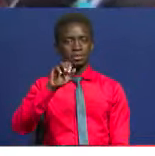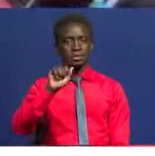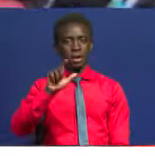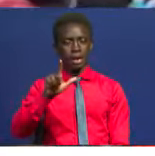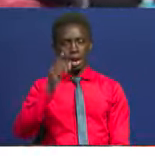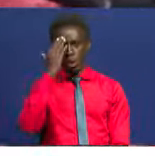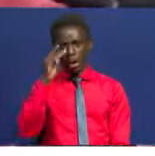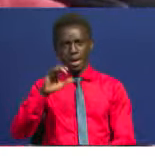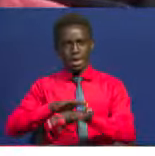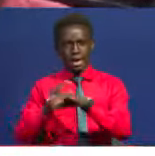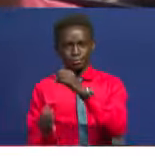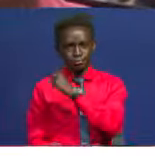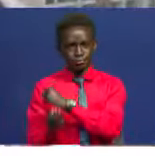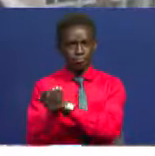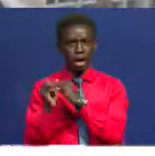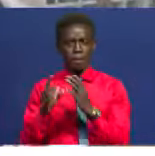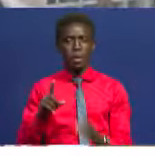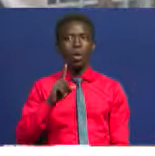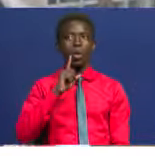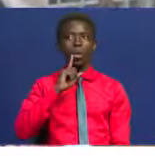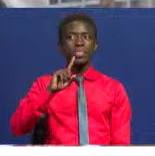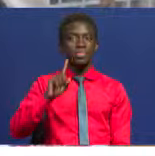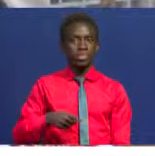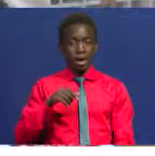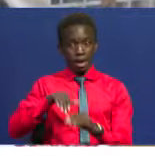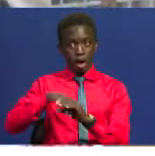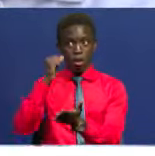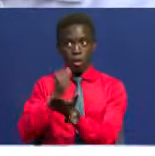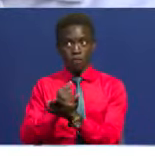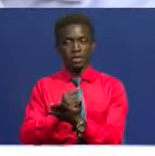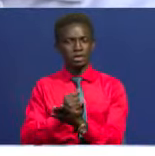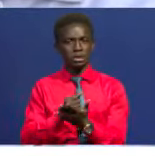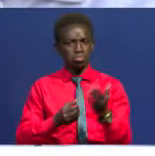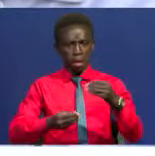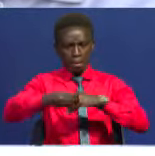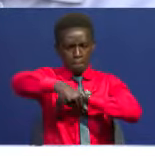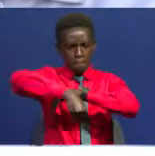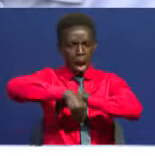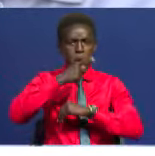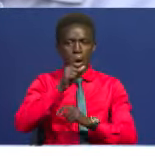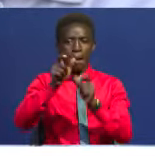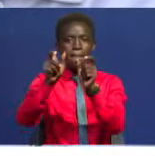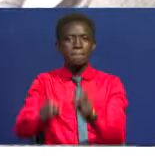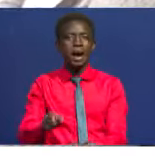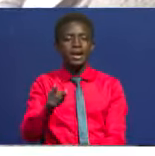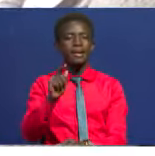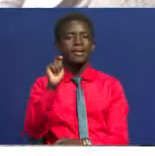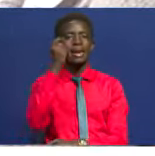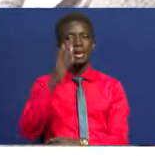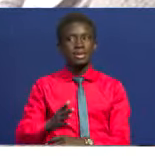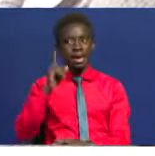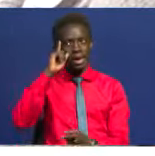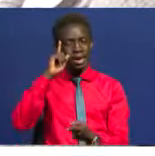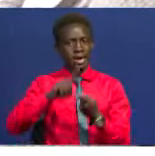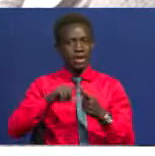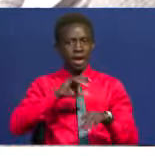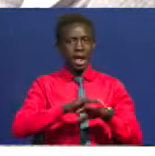kupokea hongo ya shilingi 100,000 afisini mwake kutoka kwa Mkenya ili kufanikisha ununuzi wa ardhi kinyume cha